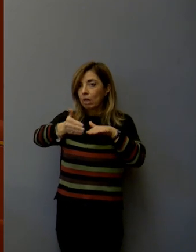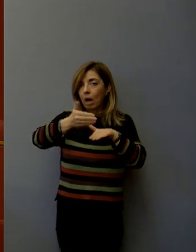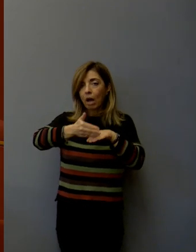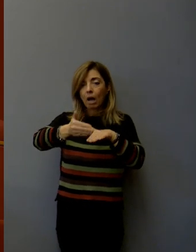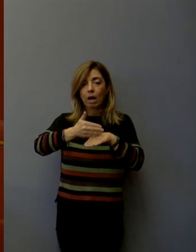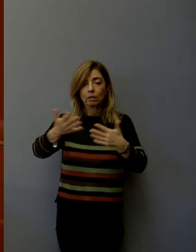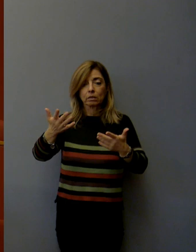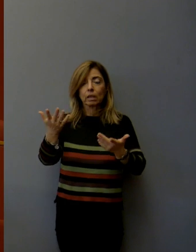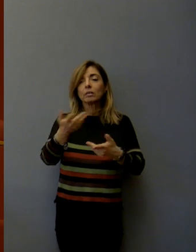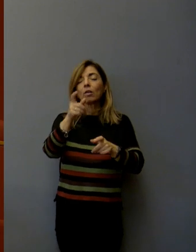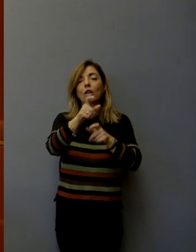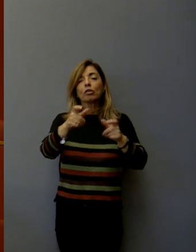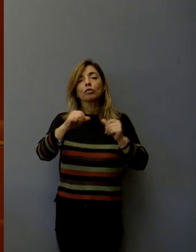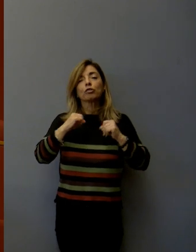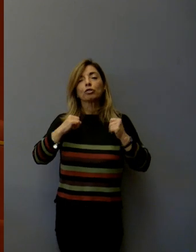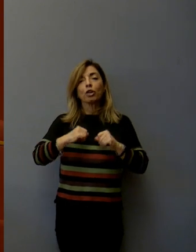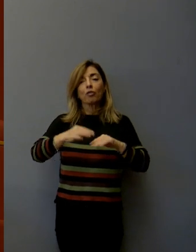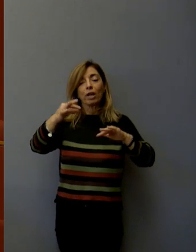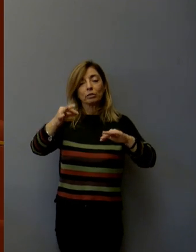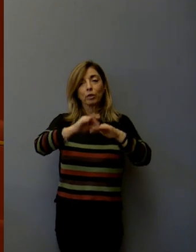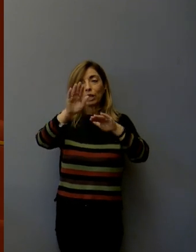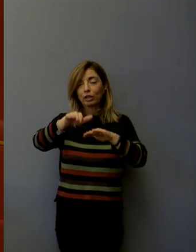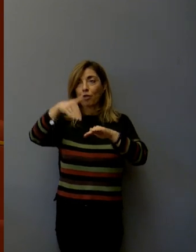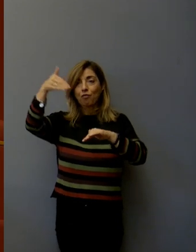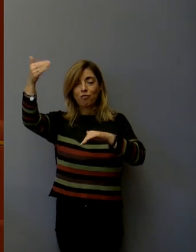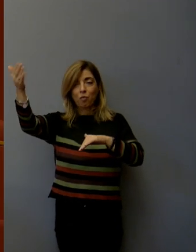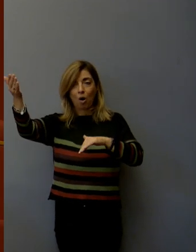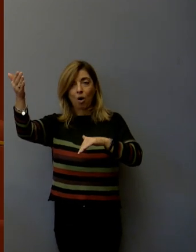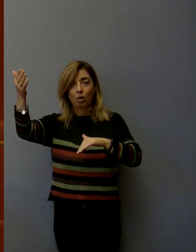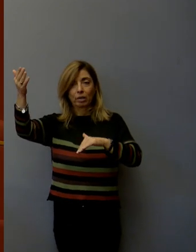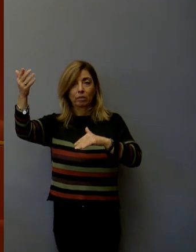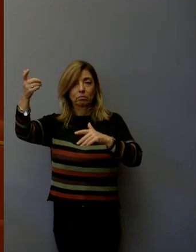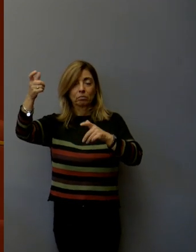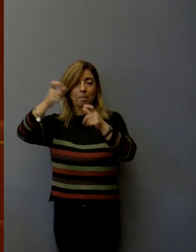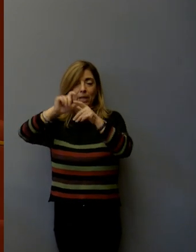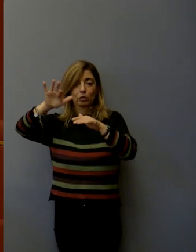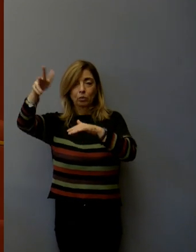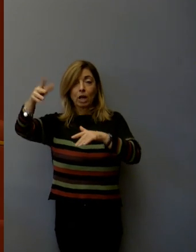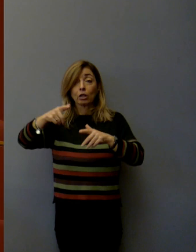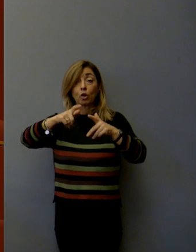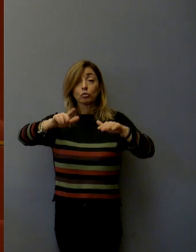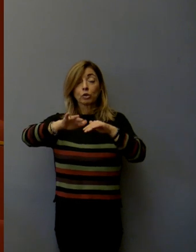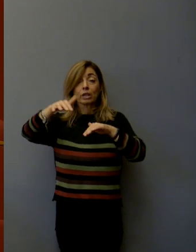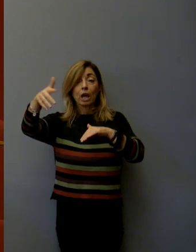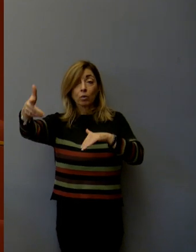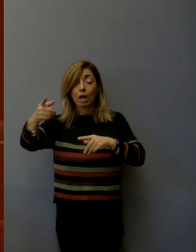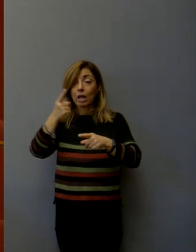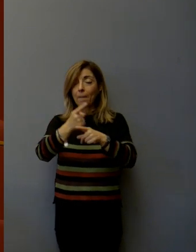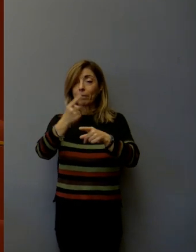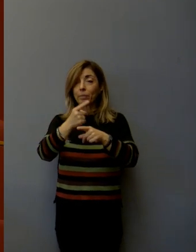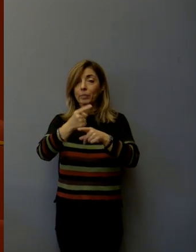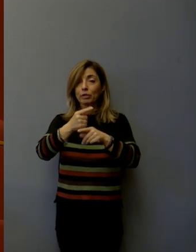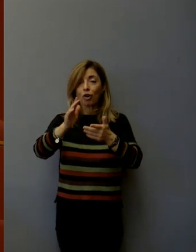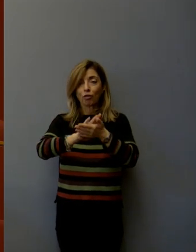si sono stati fuori dal paese o dalla città che avrebbero bisogno della trascrizione degli dei loro atti e ancora